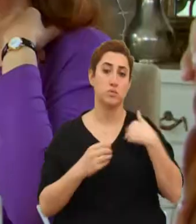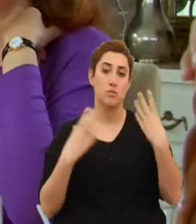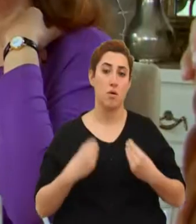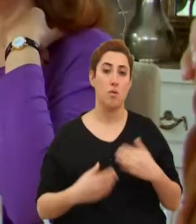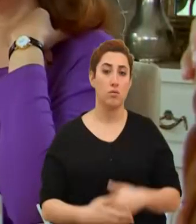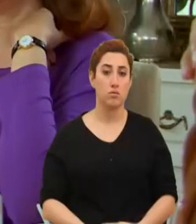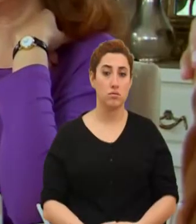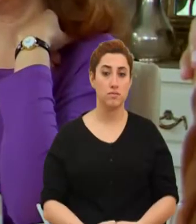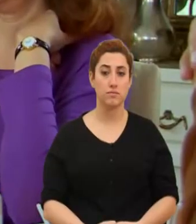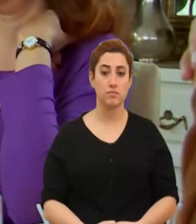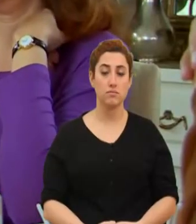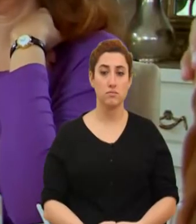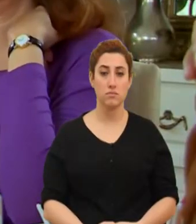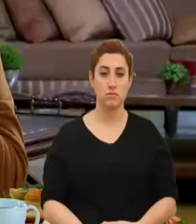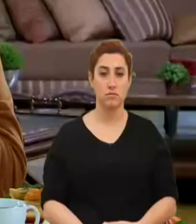olduk.